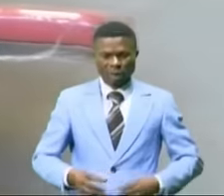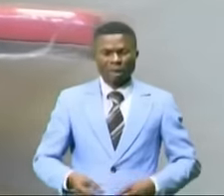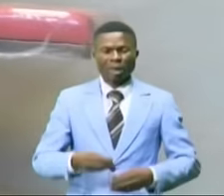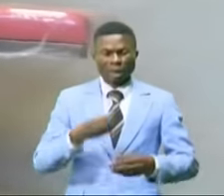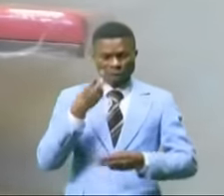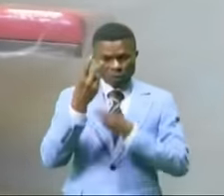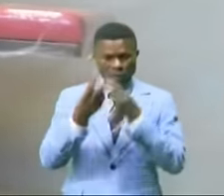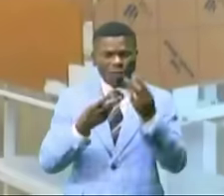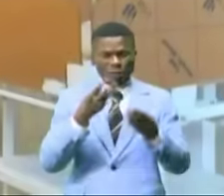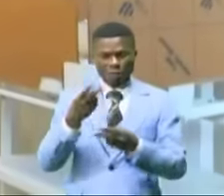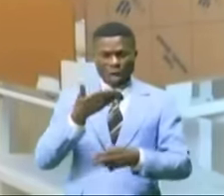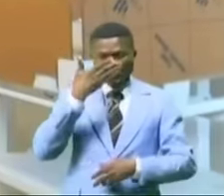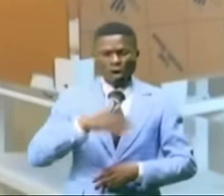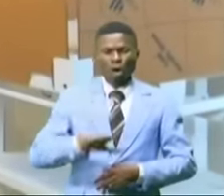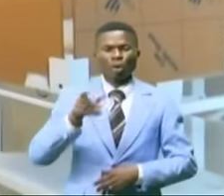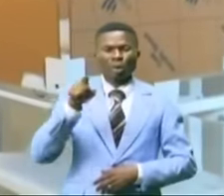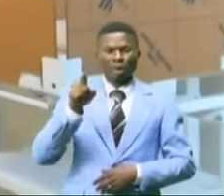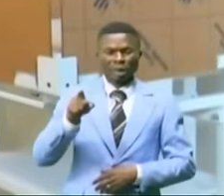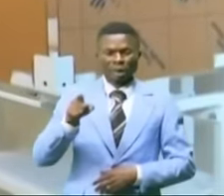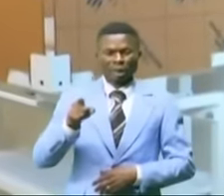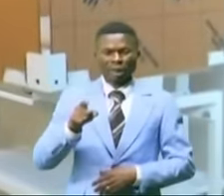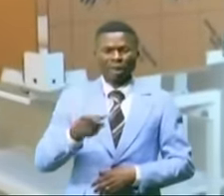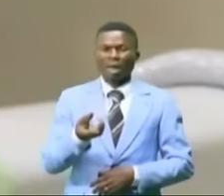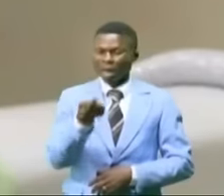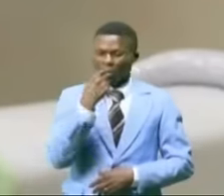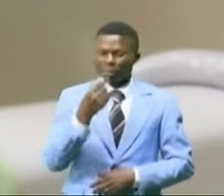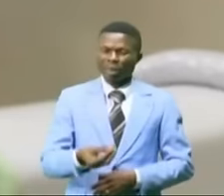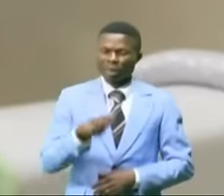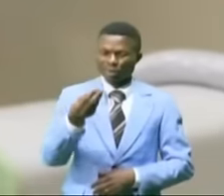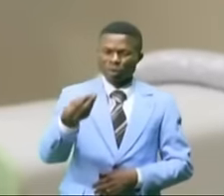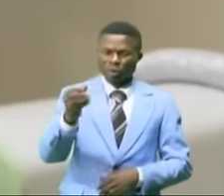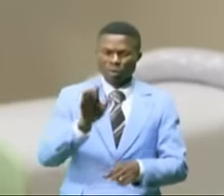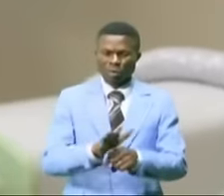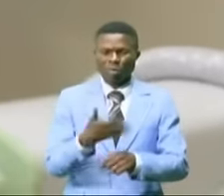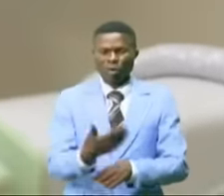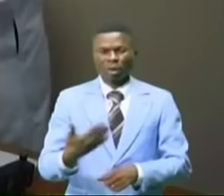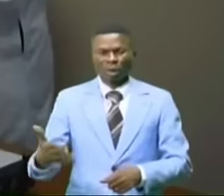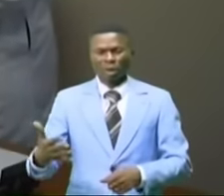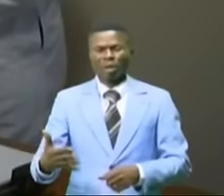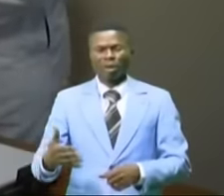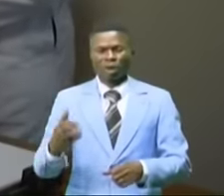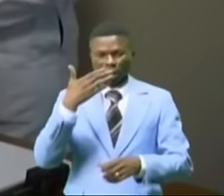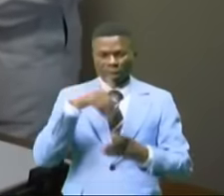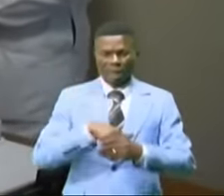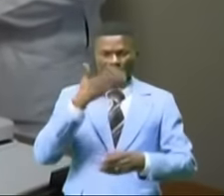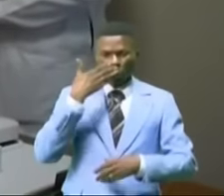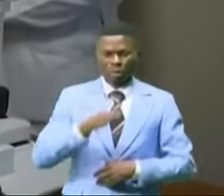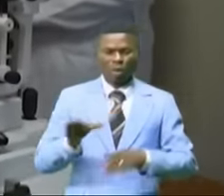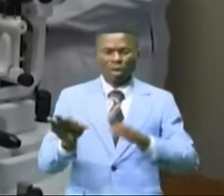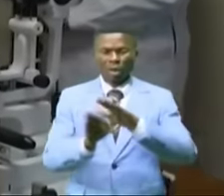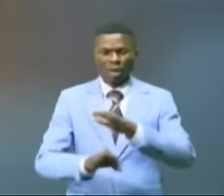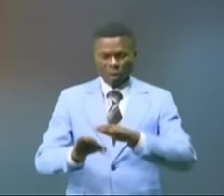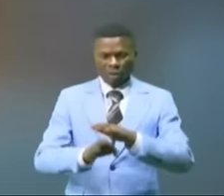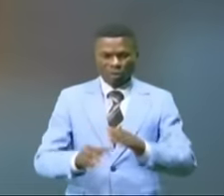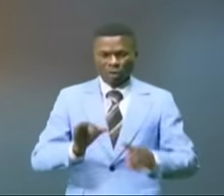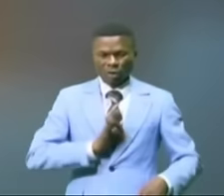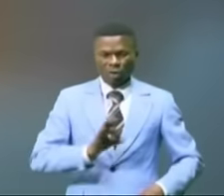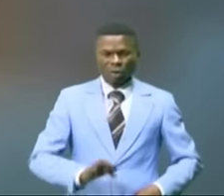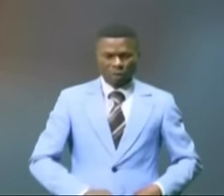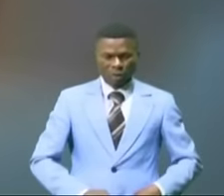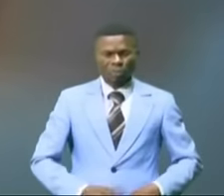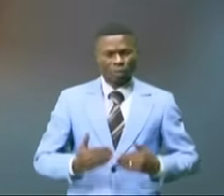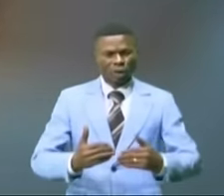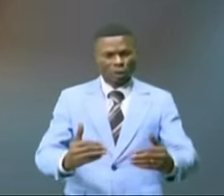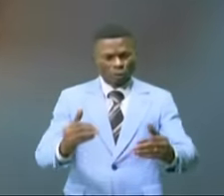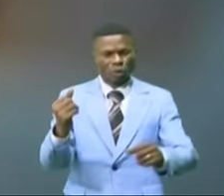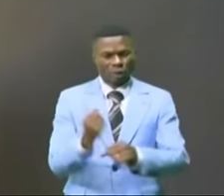régulièrement le centre Mabanga avec des produits pharmaceutiques et matériels. La fondation DNT va inlassablement